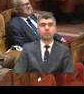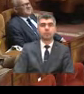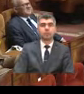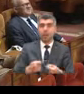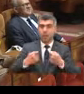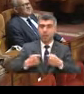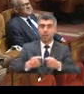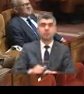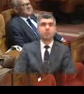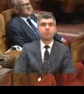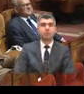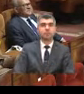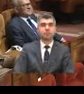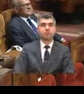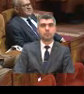في نفس الاتجاه السيد الرئيس.